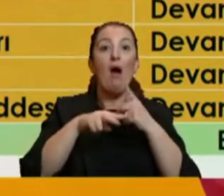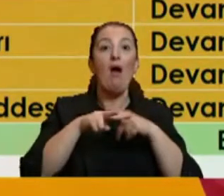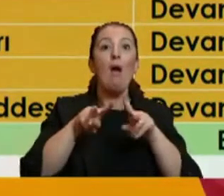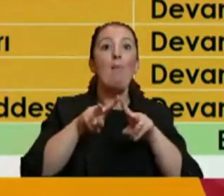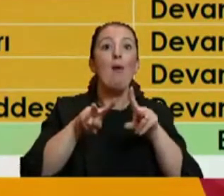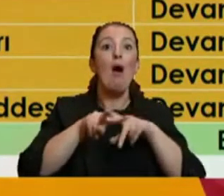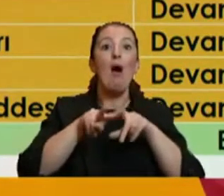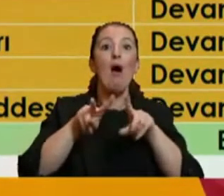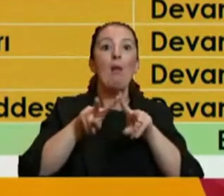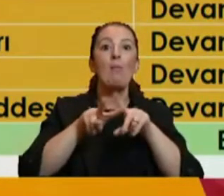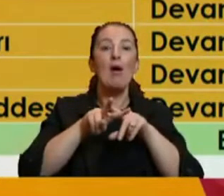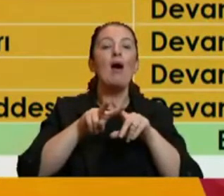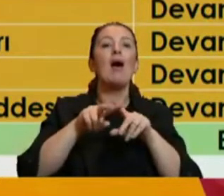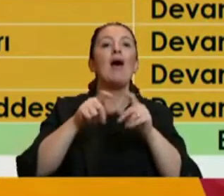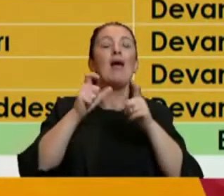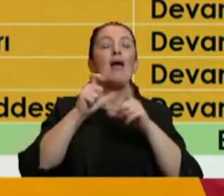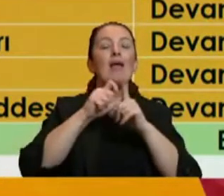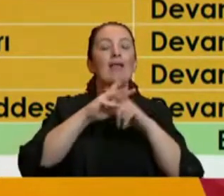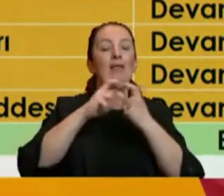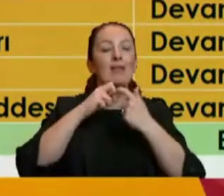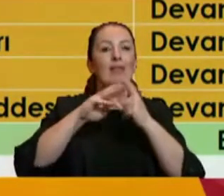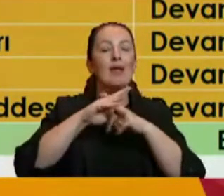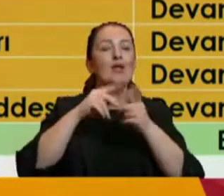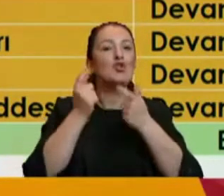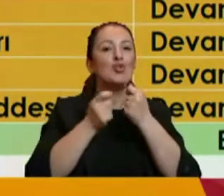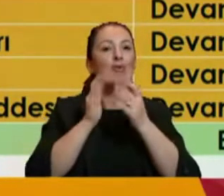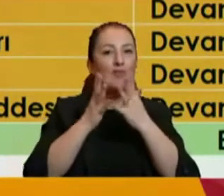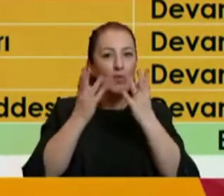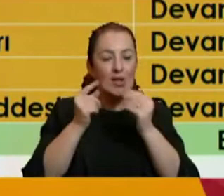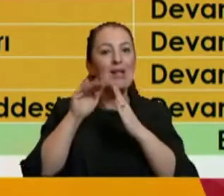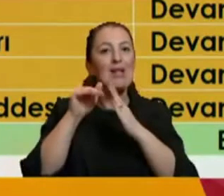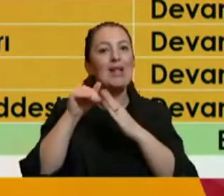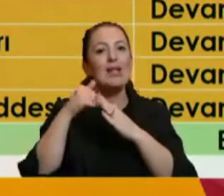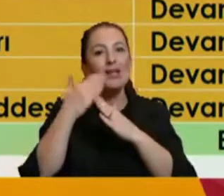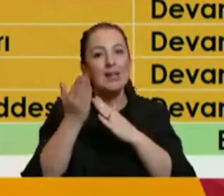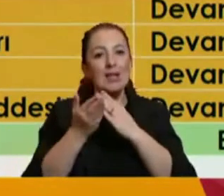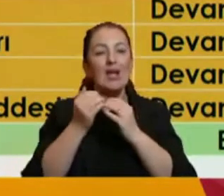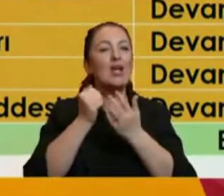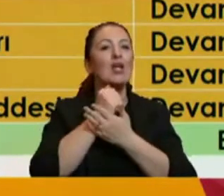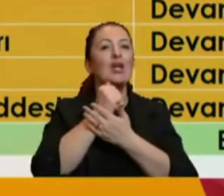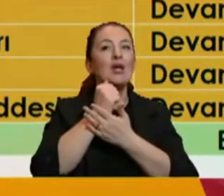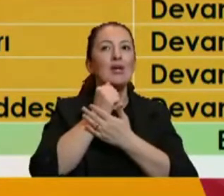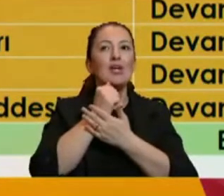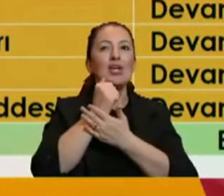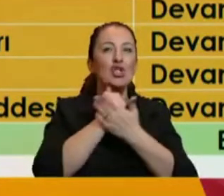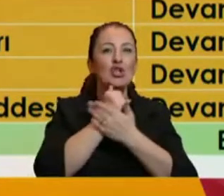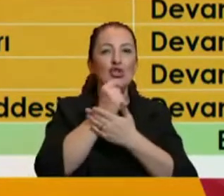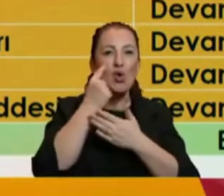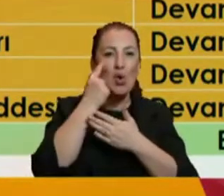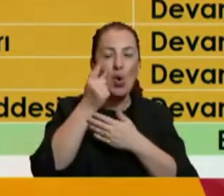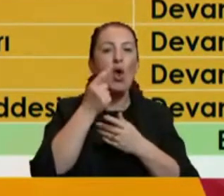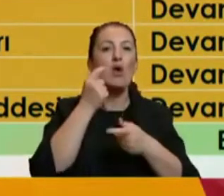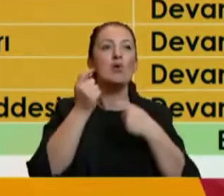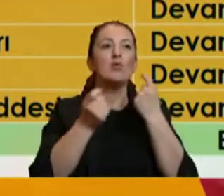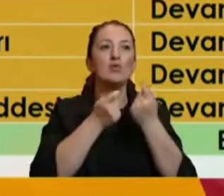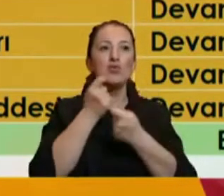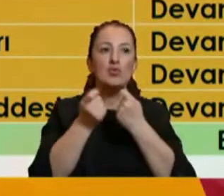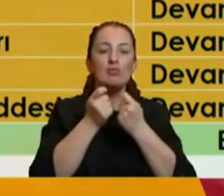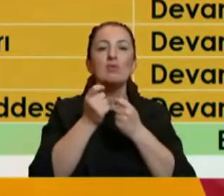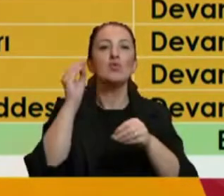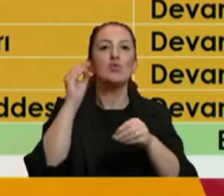çalışmalarımız devam ediyor diğer yeşile gözüken yerlerdeki çalışmalarımız